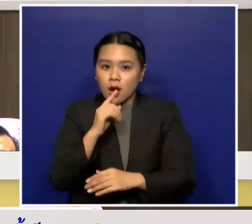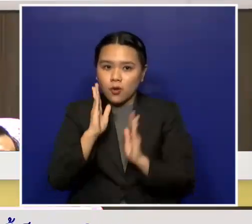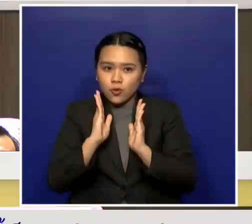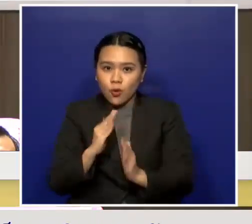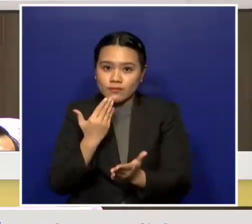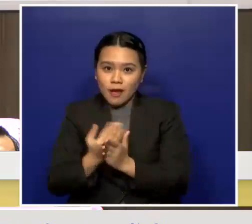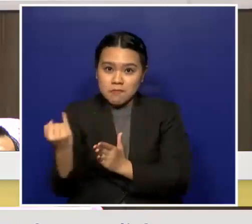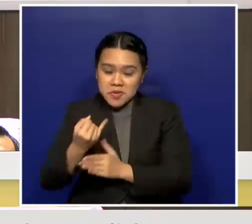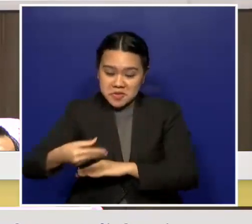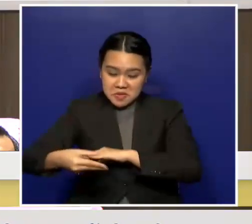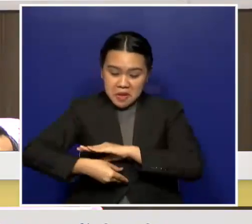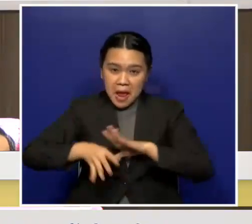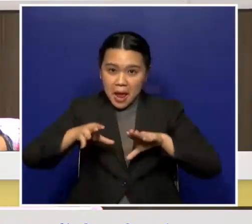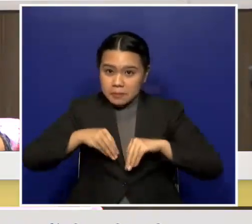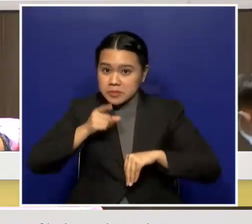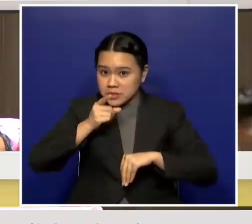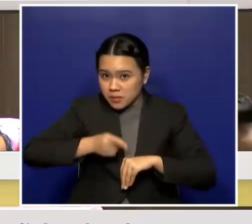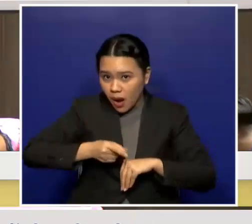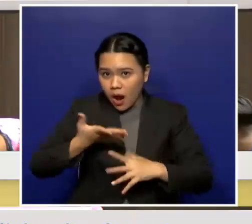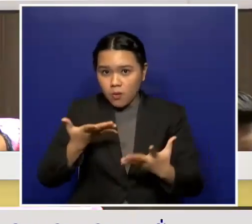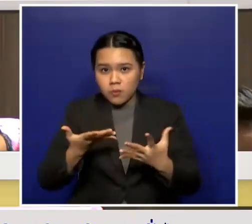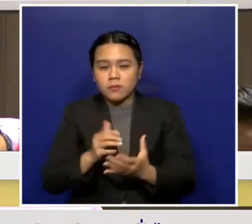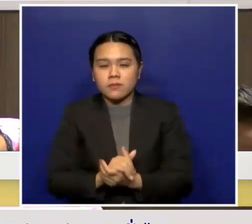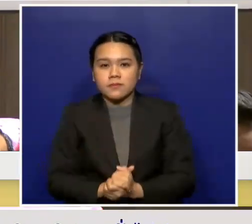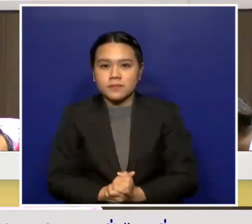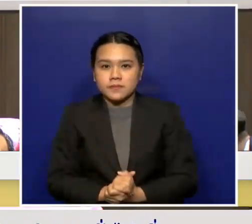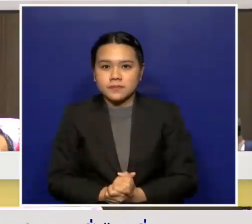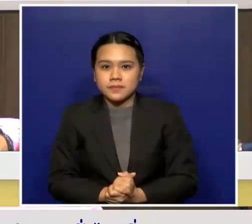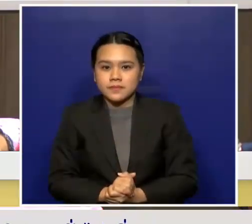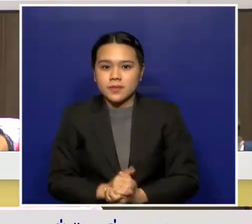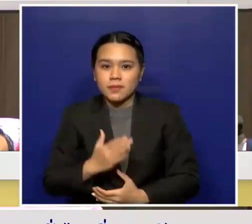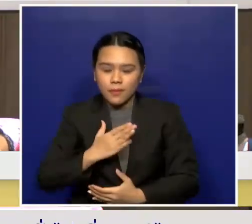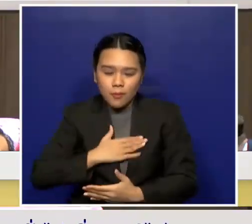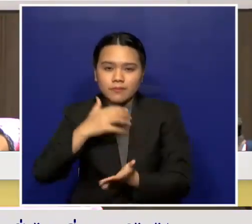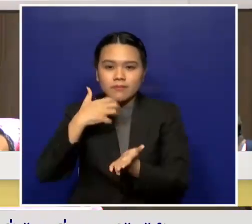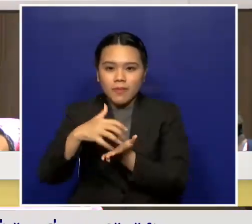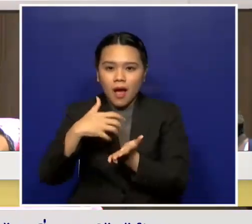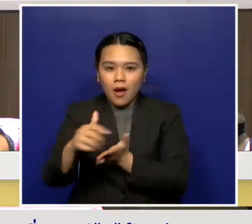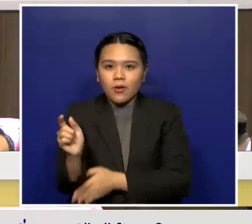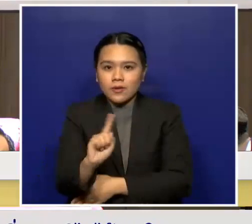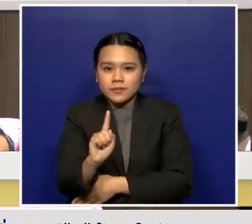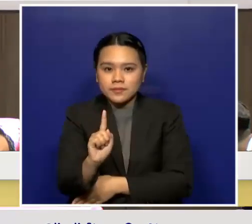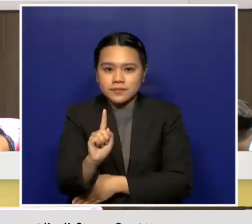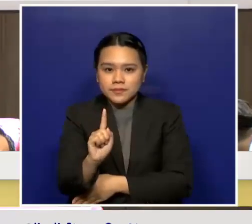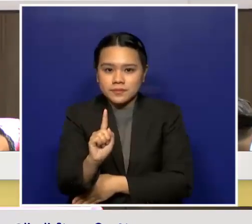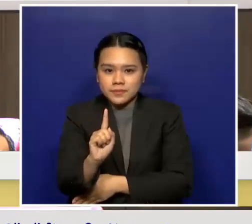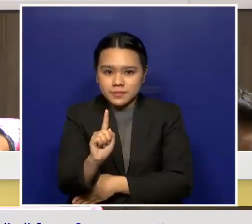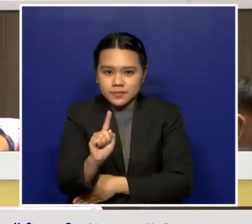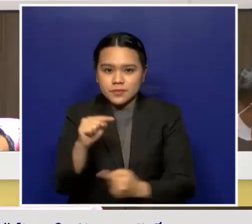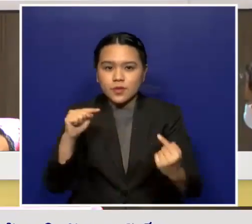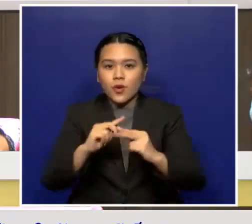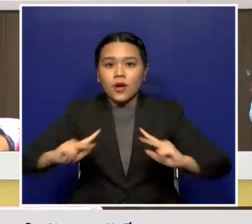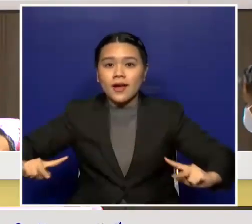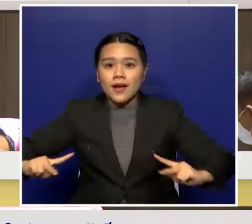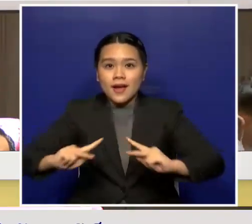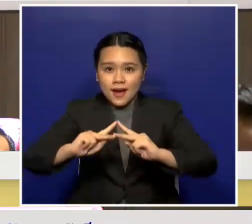ริงหรือเปล่ามันจริงไหมนะสิ่งที่ผมอยากจะบอกก็คือว่าวันนี้ผมจะขอพูดถึงเรื่องกระทรวงกลา